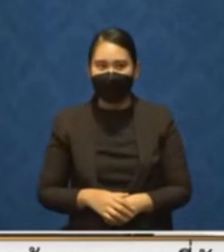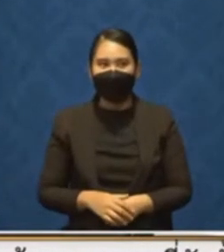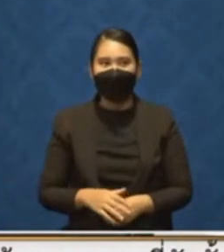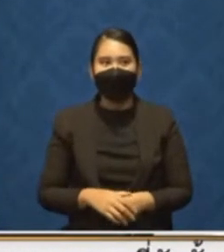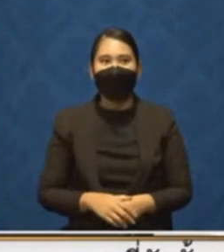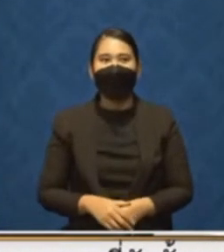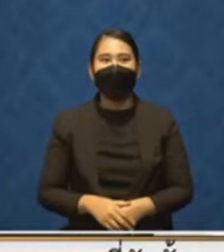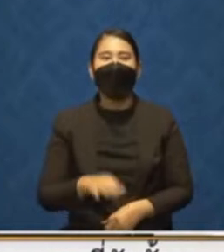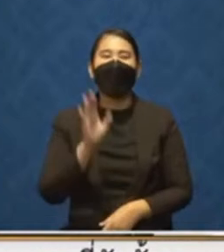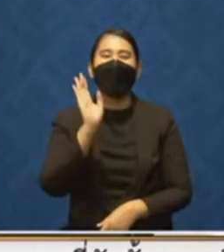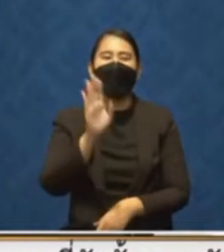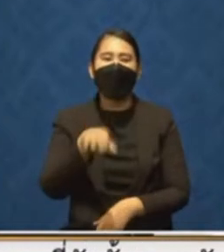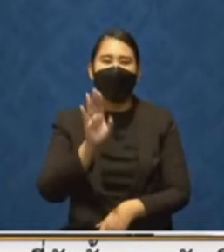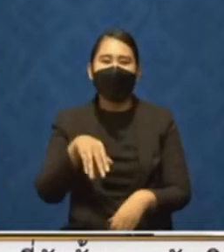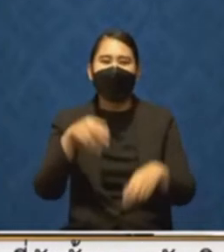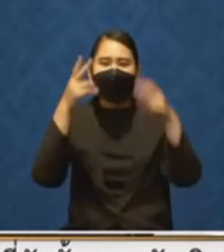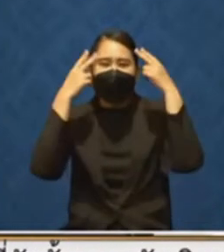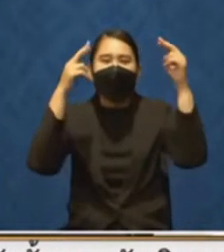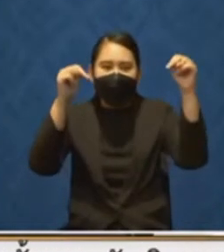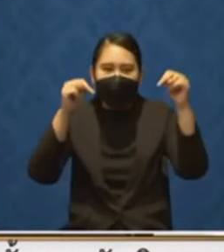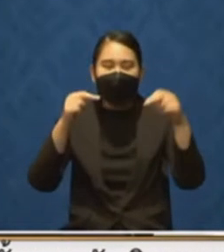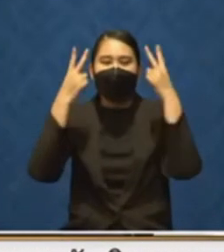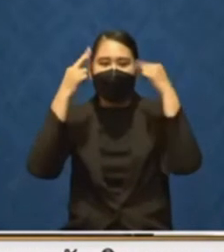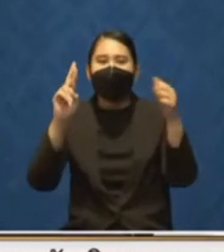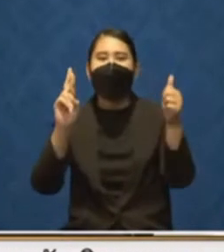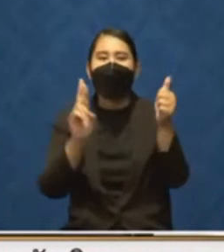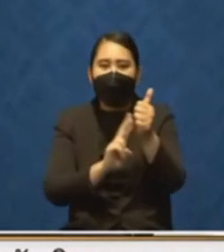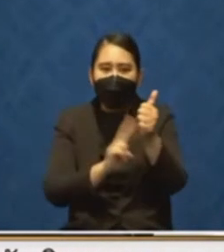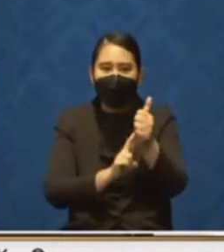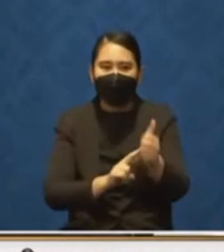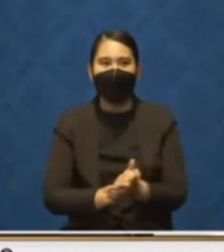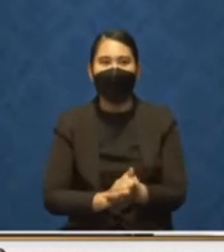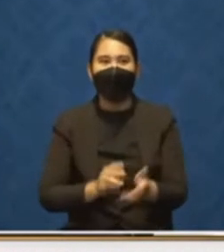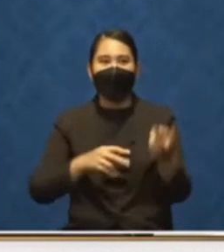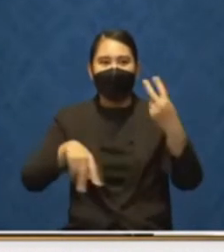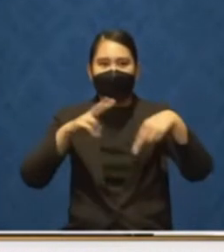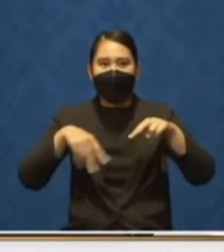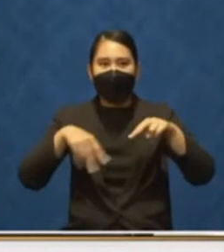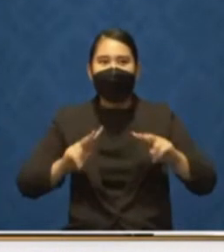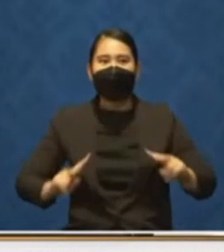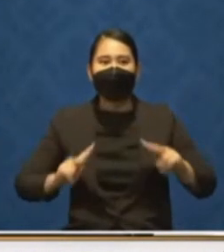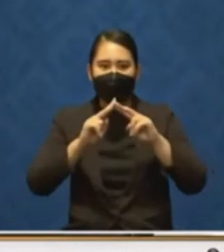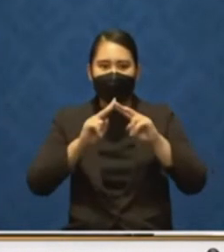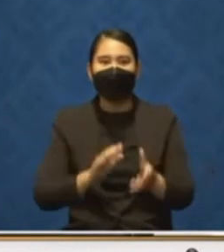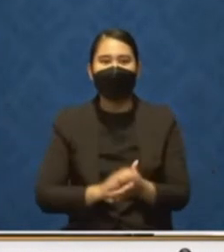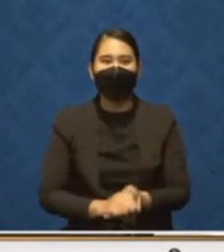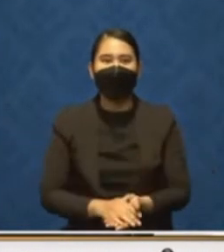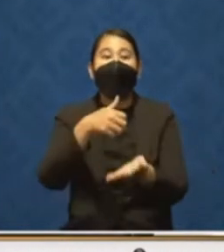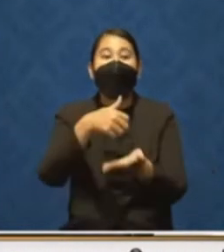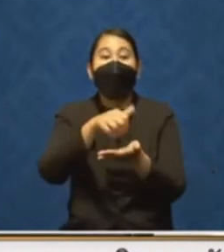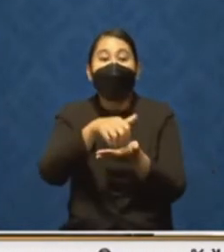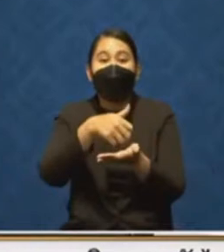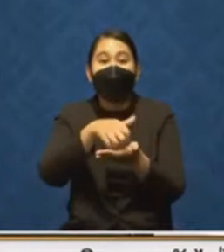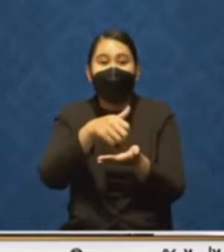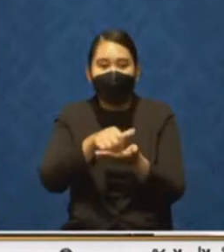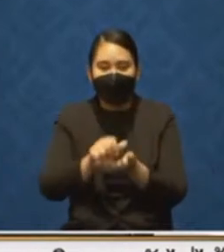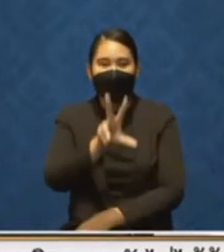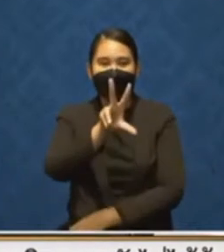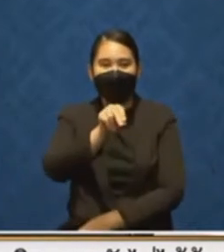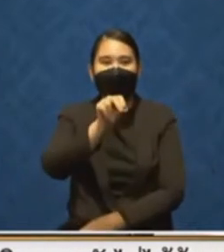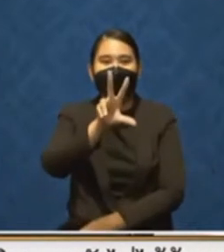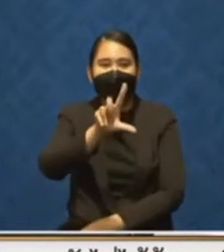เรย์ประยุทธ์จันทร์โอชาท่านพลเอกประวิตรวงษ์สุวรรณผู้ดูแลทรัพยากรนะคะอันนี้น้ำจิ้มนะ 33ล้านบาท